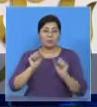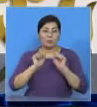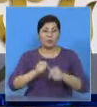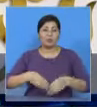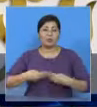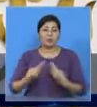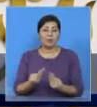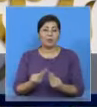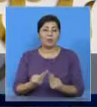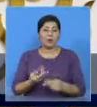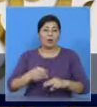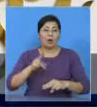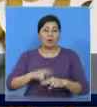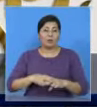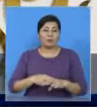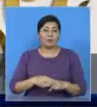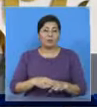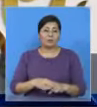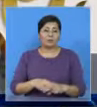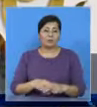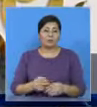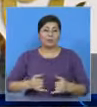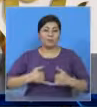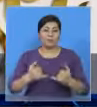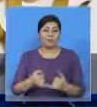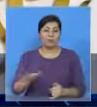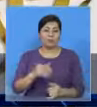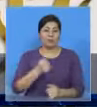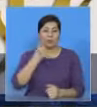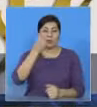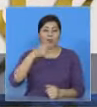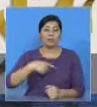жасап, осындай керемет мүмкіншілікті туғызып отырғанына көп рахмет айтамыз.